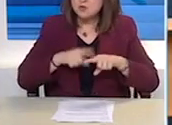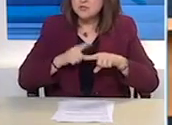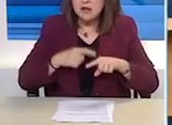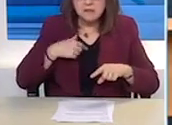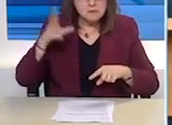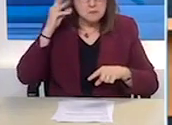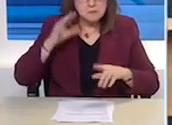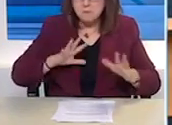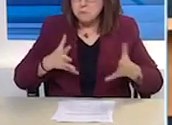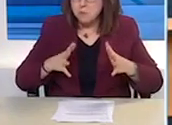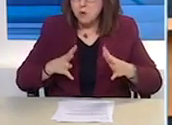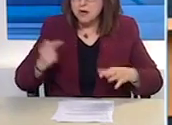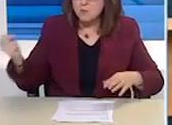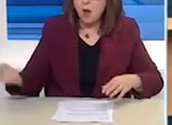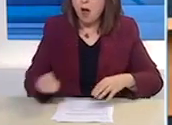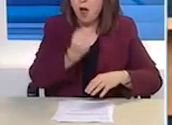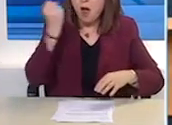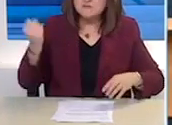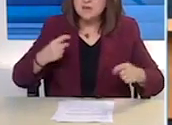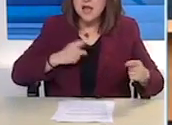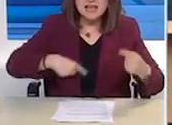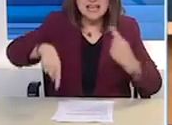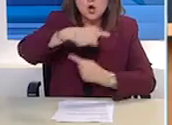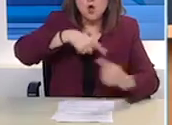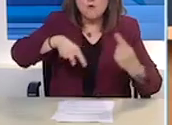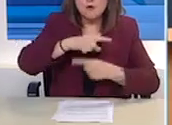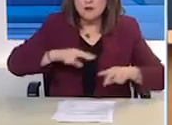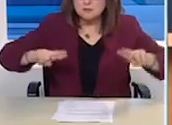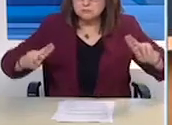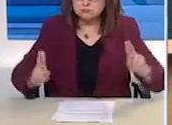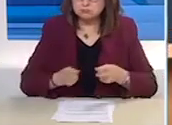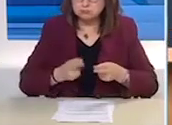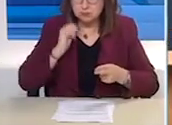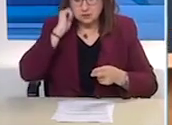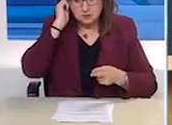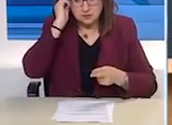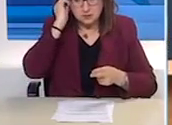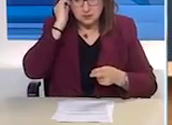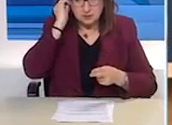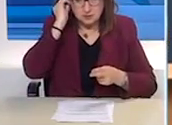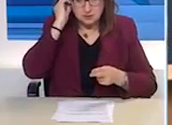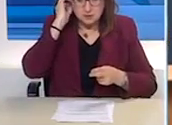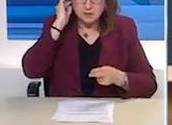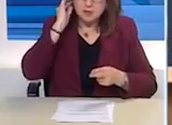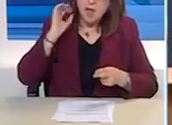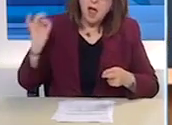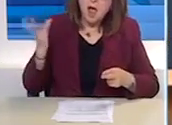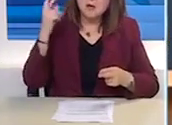Στην περίπτωση που ο Πρωθυπουργός ζητήσει τη γνώμη σας για το ποιο θα πρέπει να είναι το επόμενο βήμα από το lockdown, τι θα τον